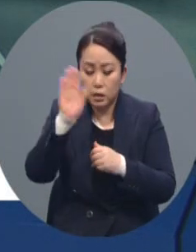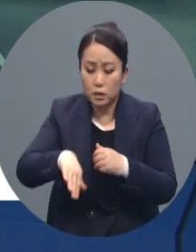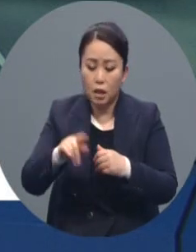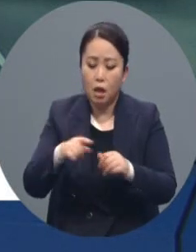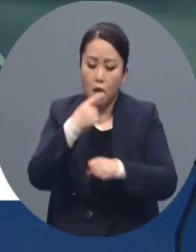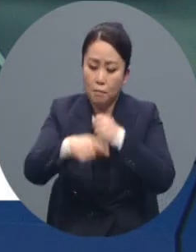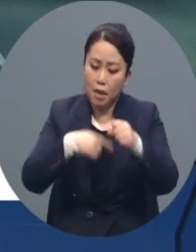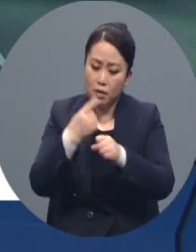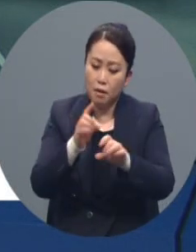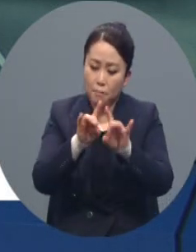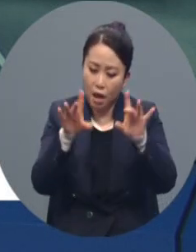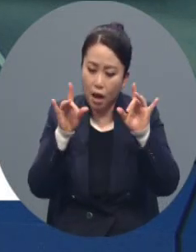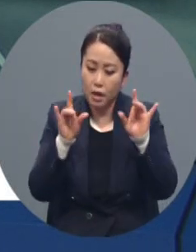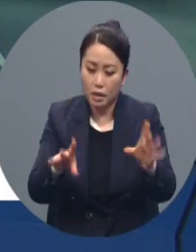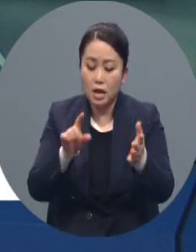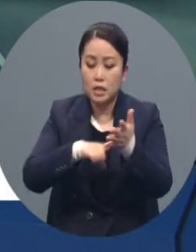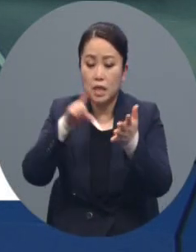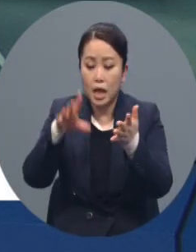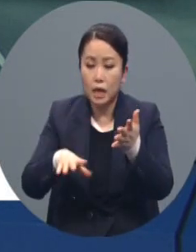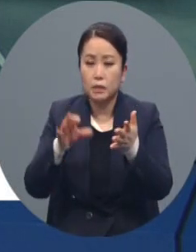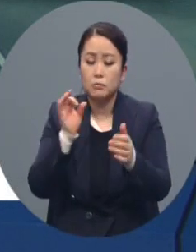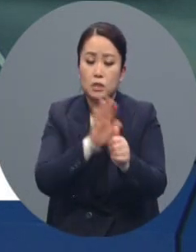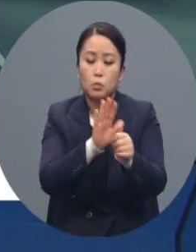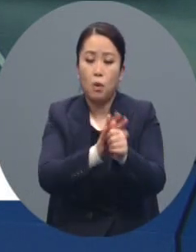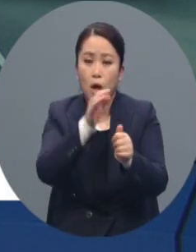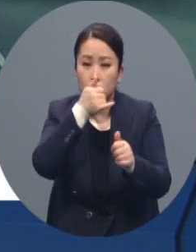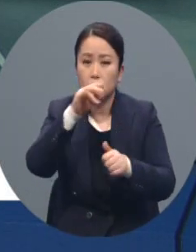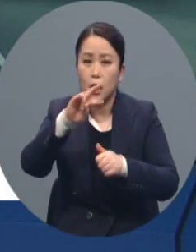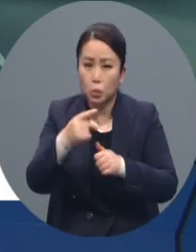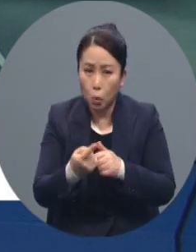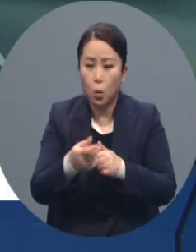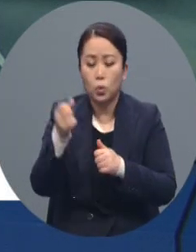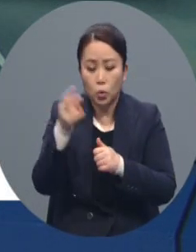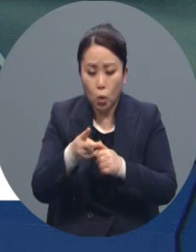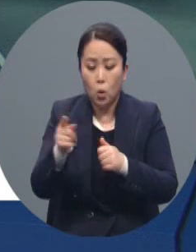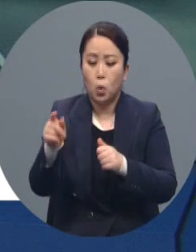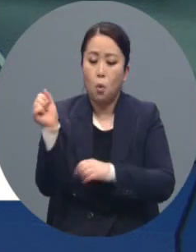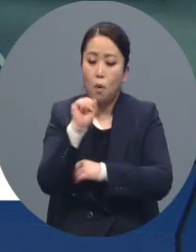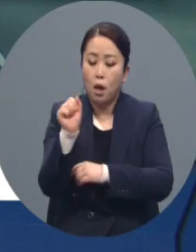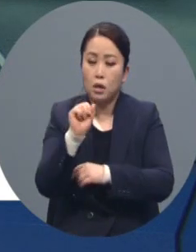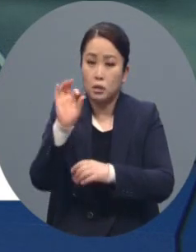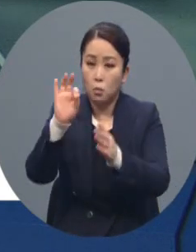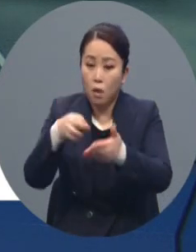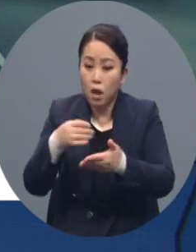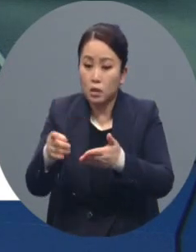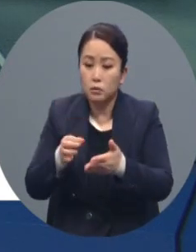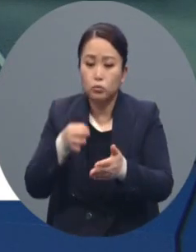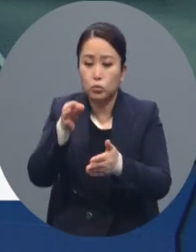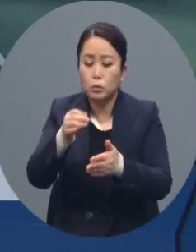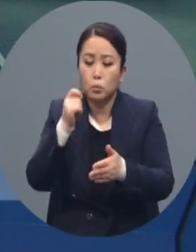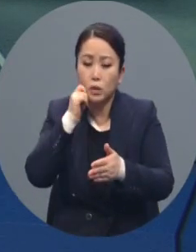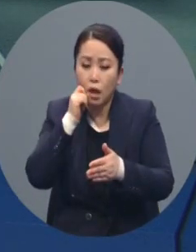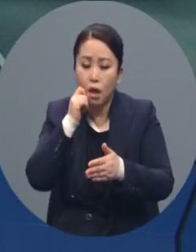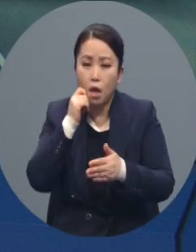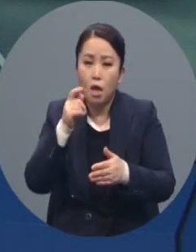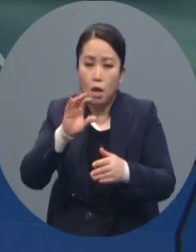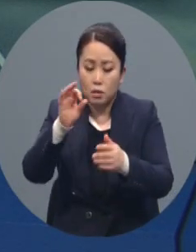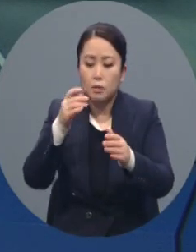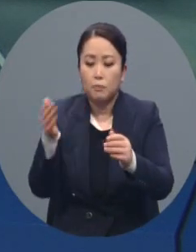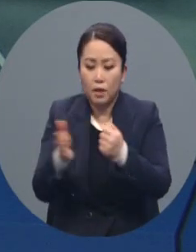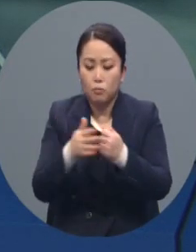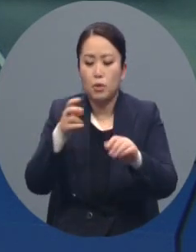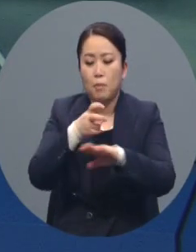받고도 기사 월급을 올려줄 여력이 없어 요금 인상이 불가피하다는 주장. 과연 시민들이 동의할 수